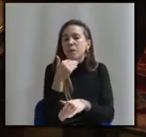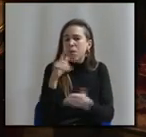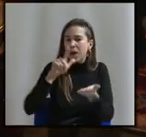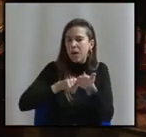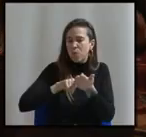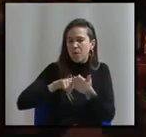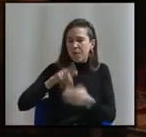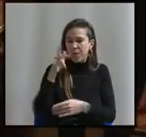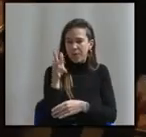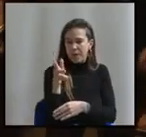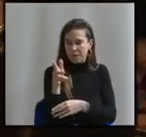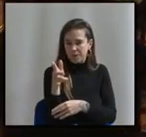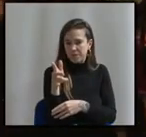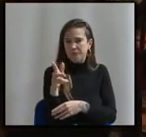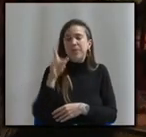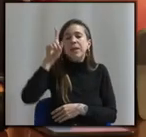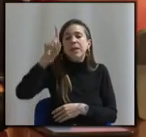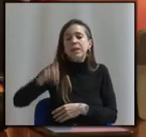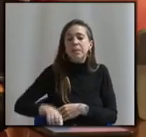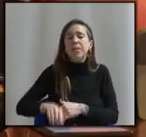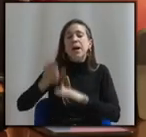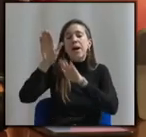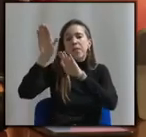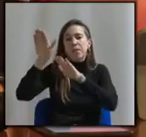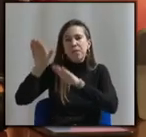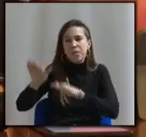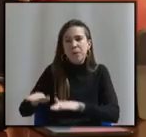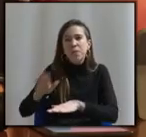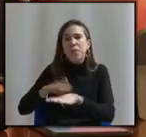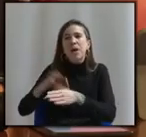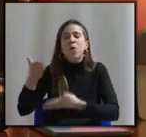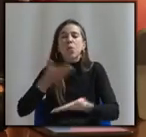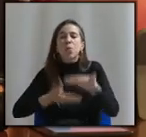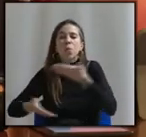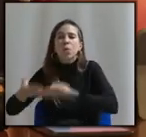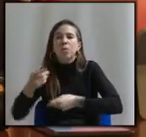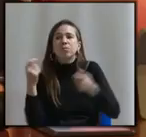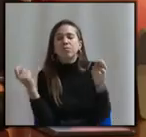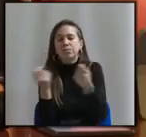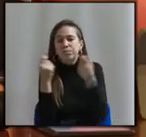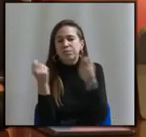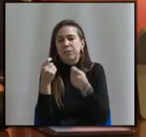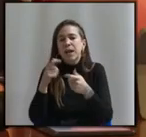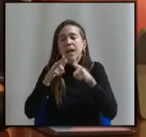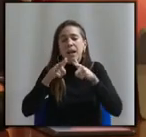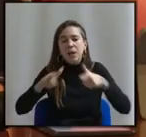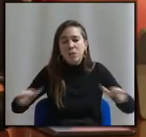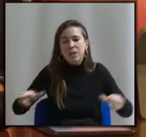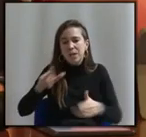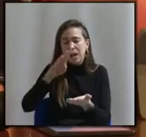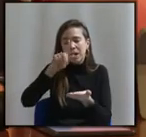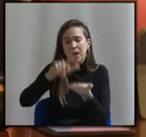dret. No cal dir que també estem a favor d'impulsar i col·laborar en campanyes de normalització lingüística de la llengua